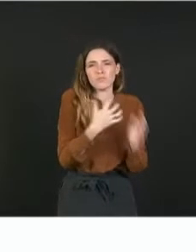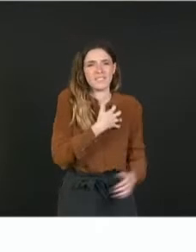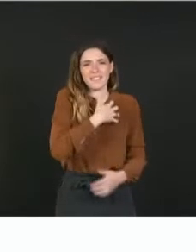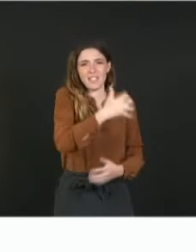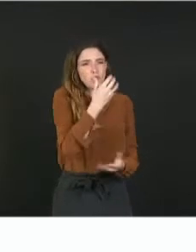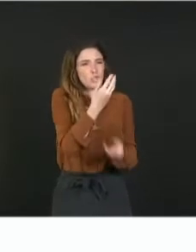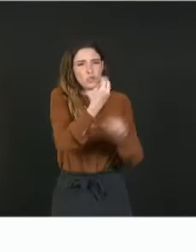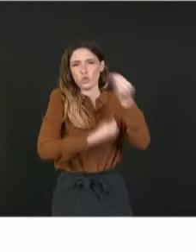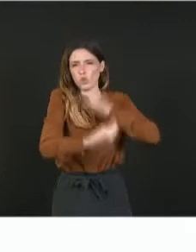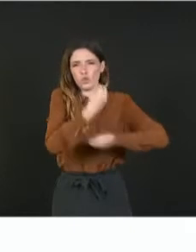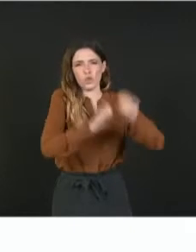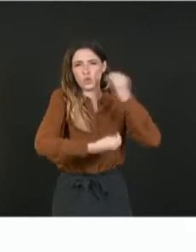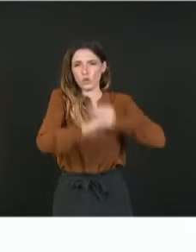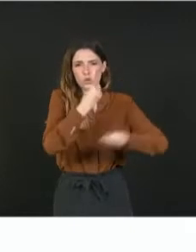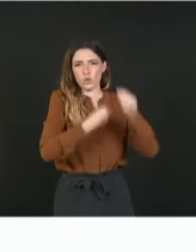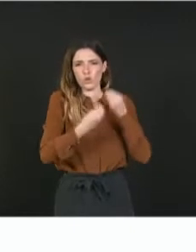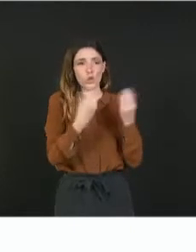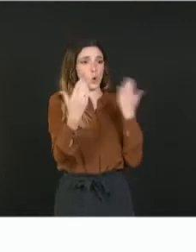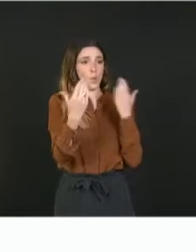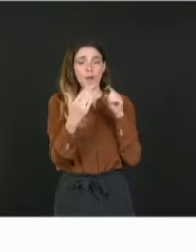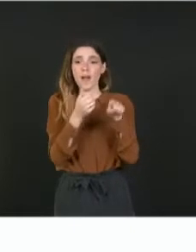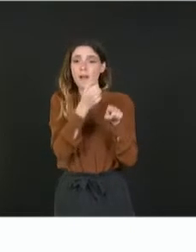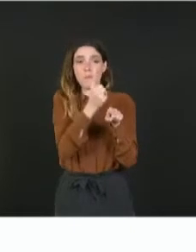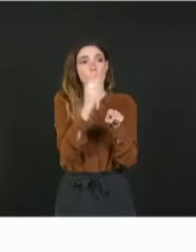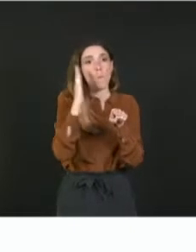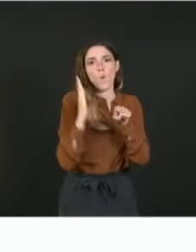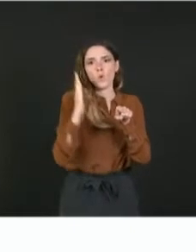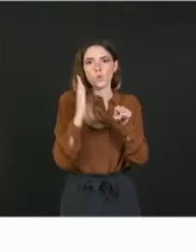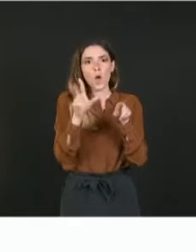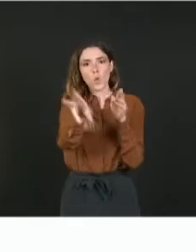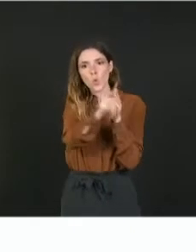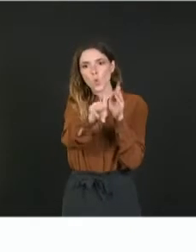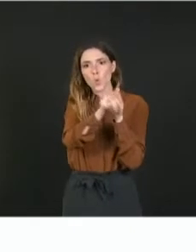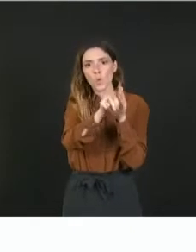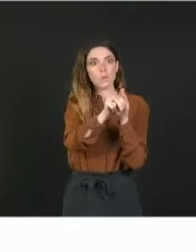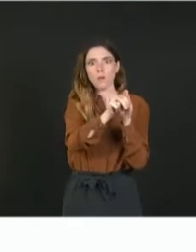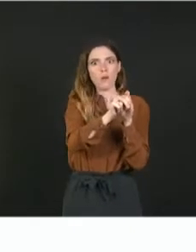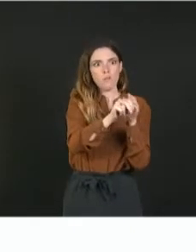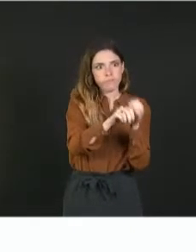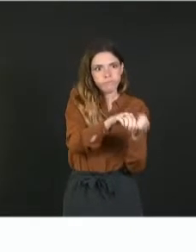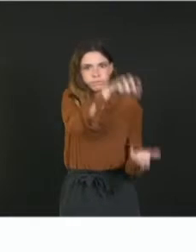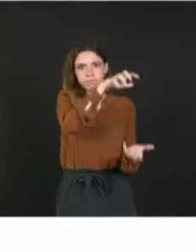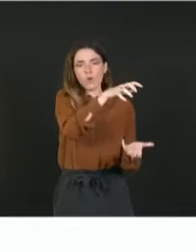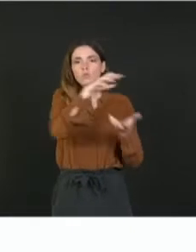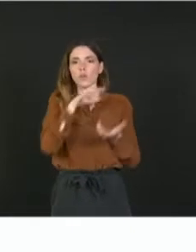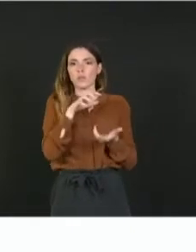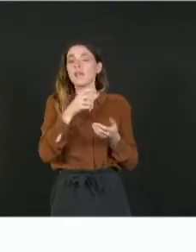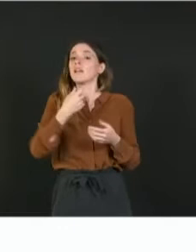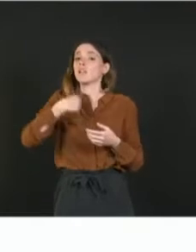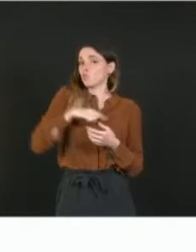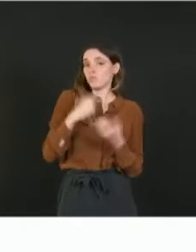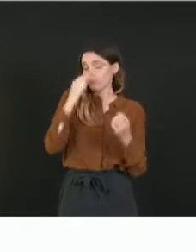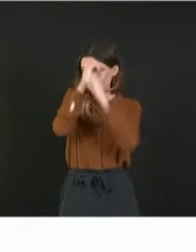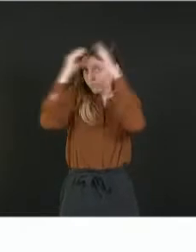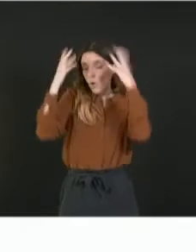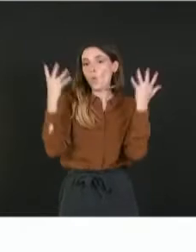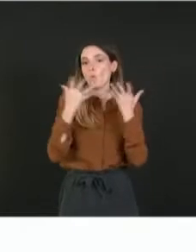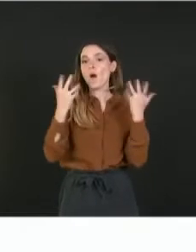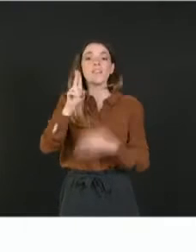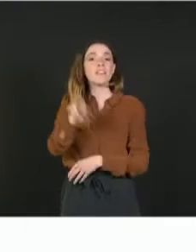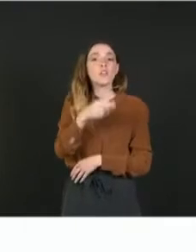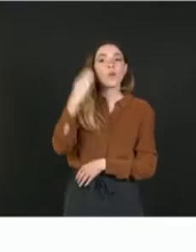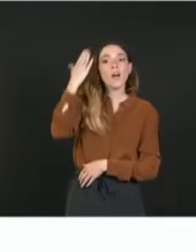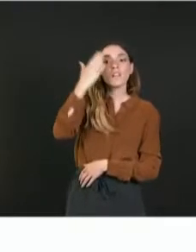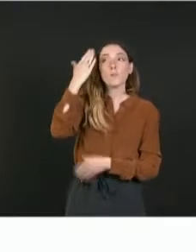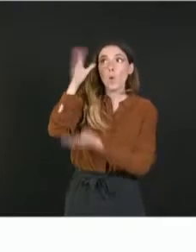ce qu'elle vient consommer. Et donc, en fait, quand on a compris ça, c'est le mouvement du biomimétisme, en fait, on s'est dit